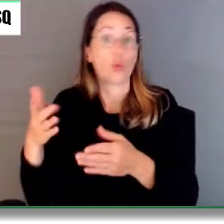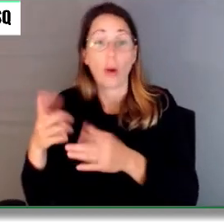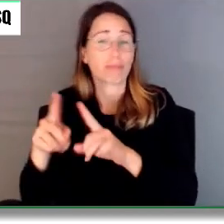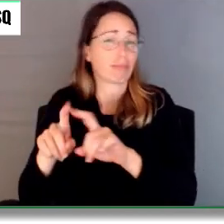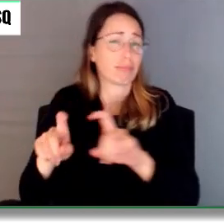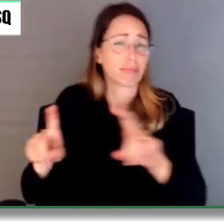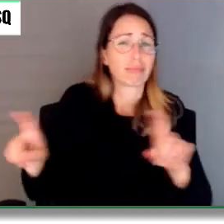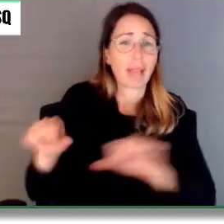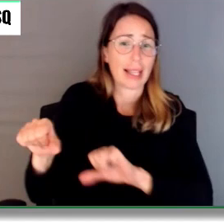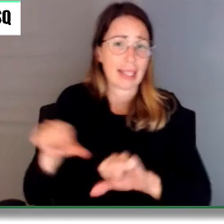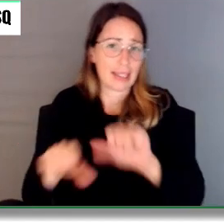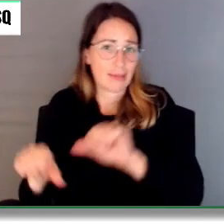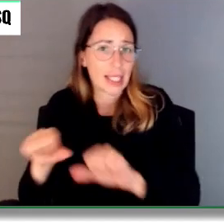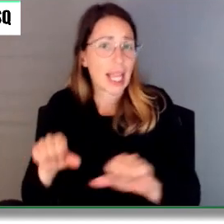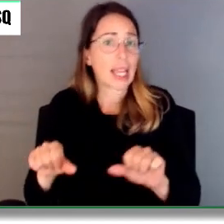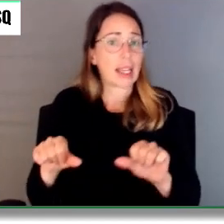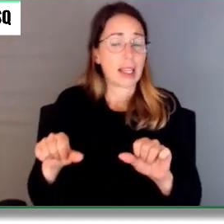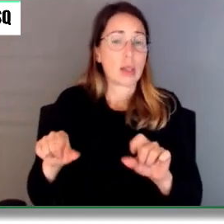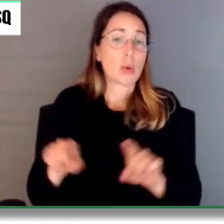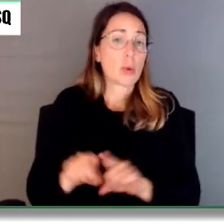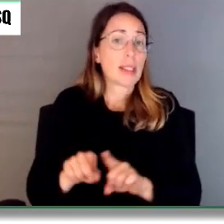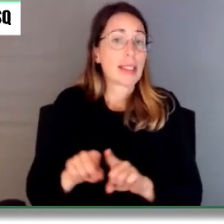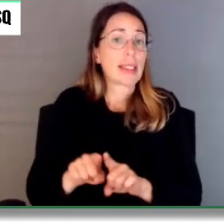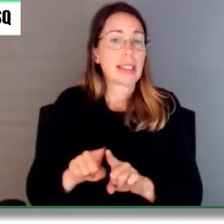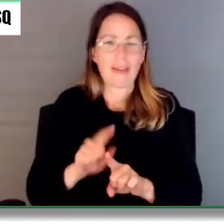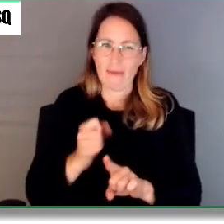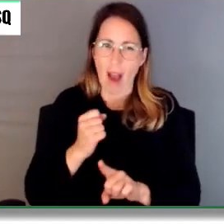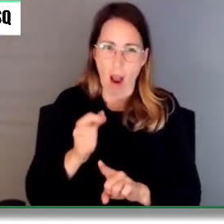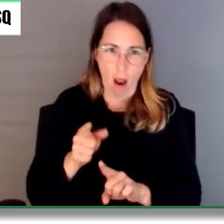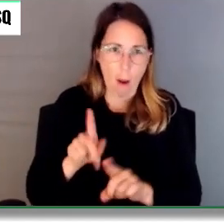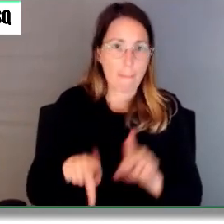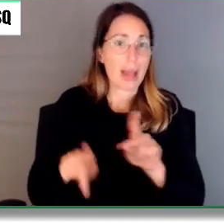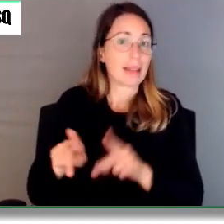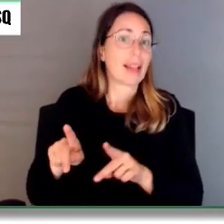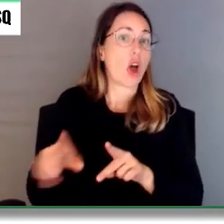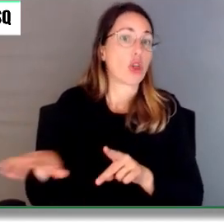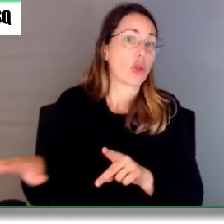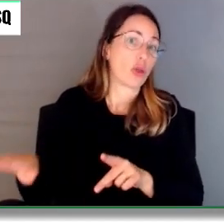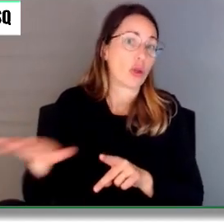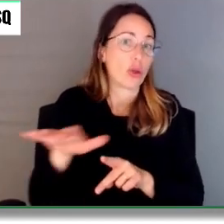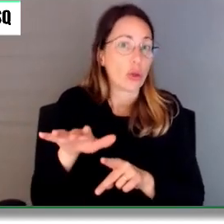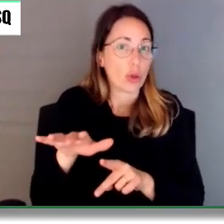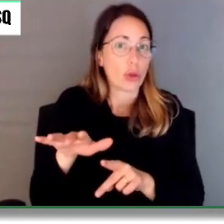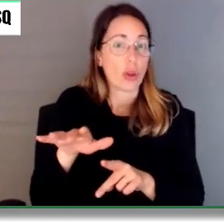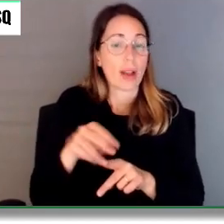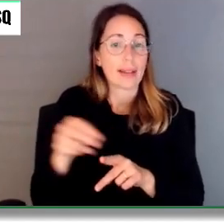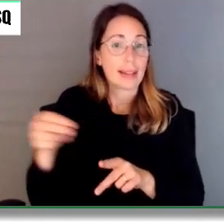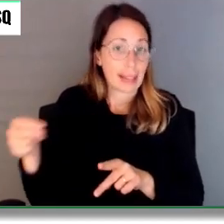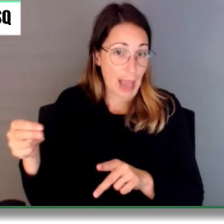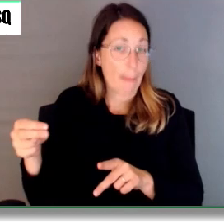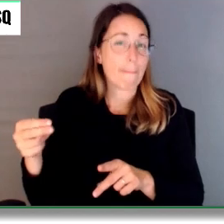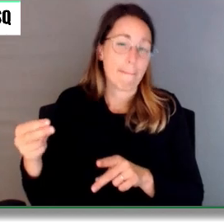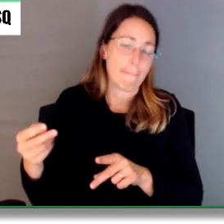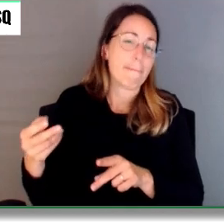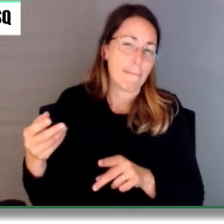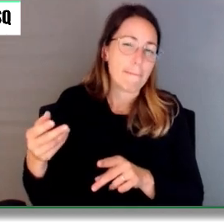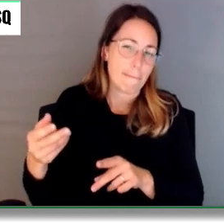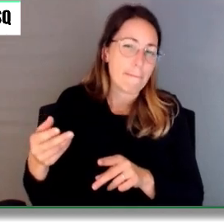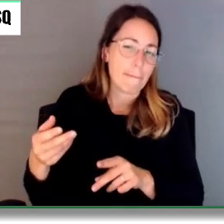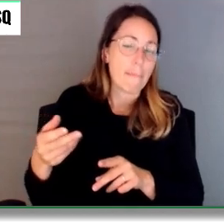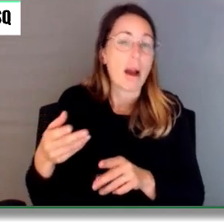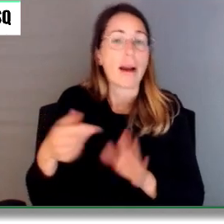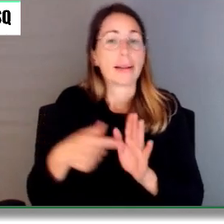d'activités. C'est surtout pour des personnes ayant des handicaps importants tels que les blessures à la moelle